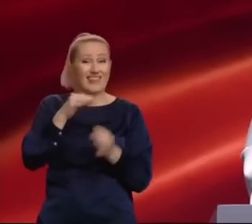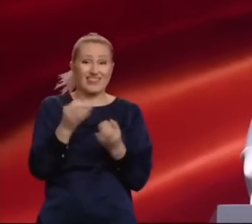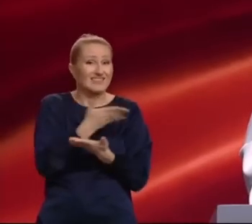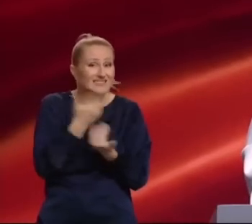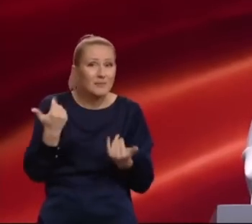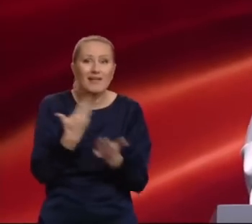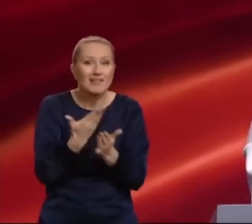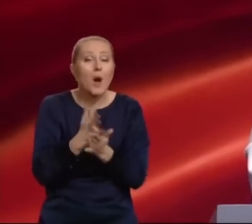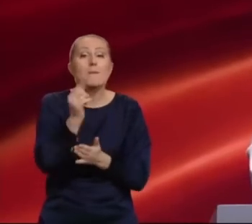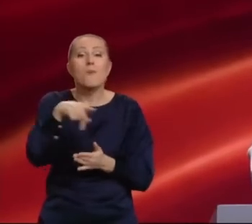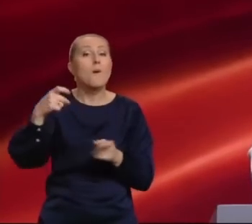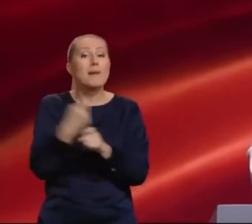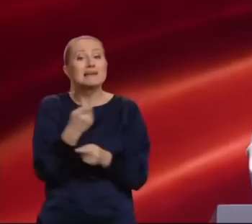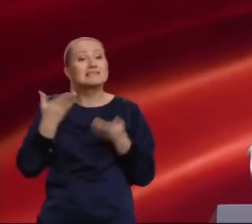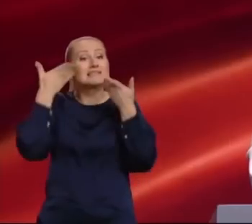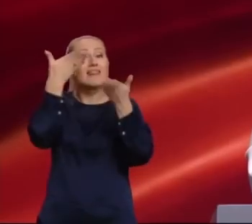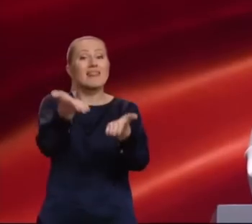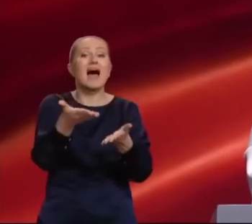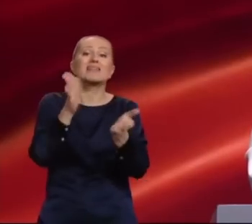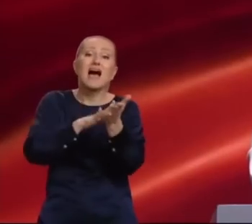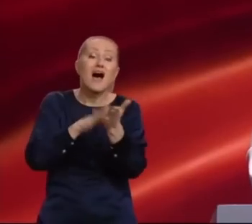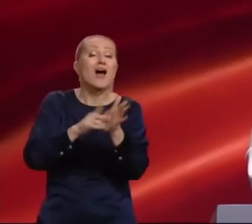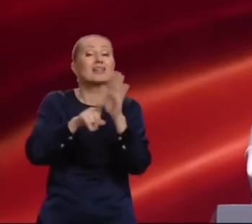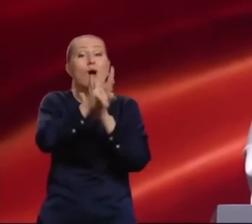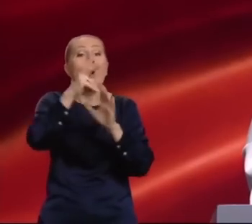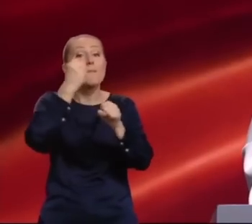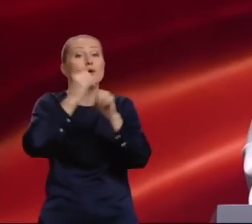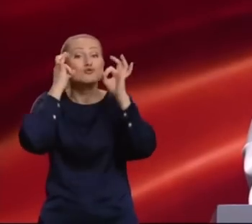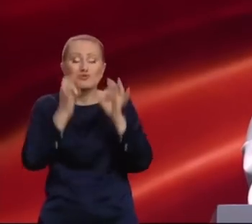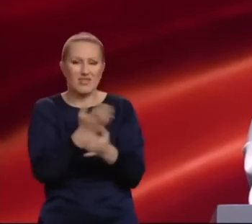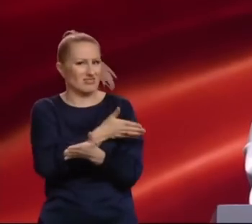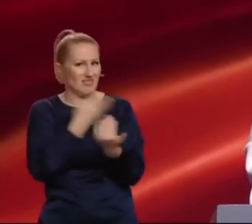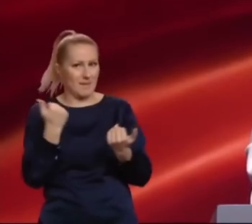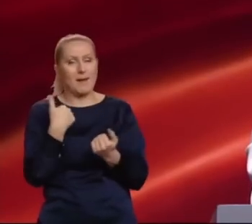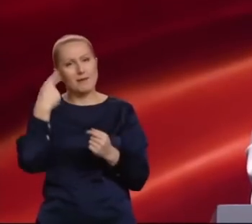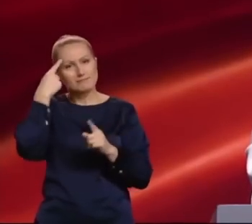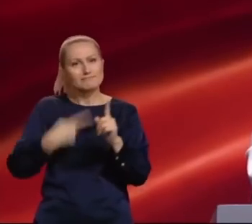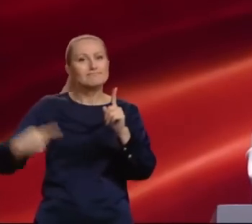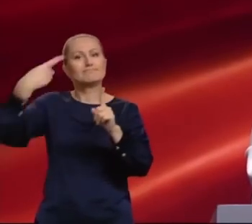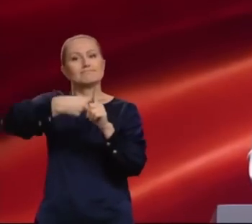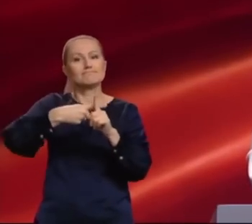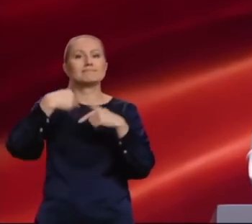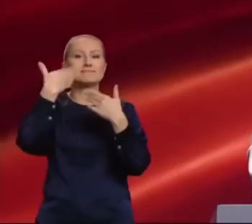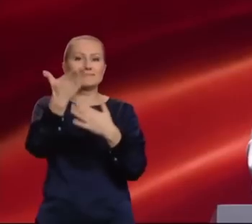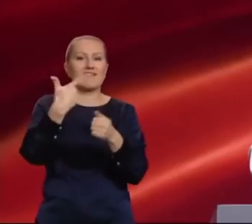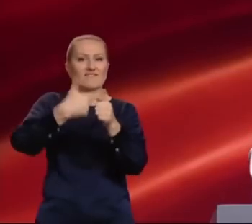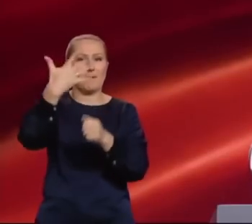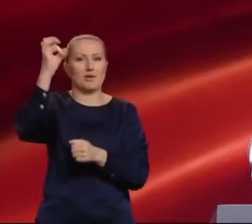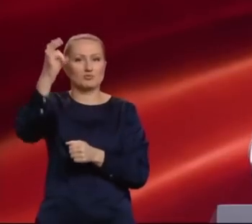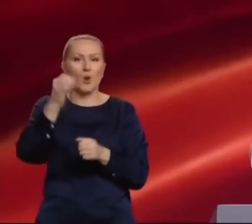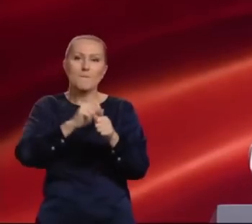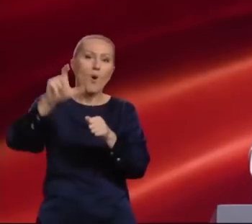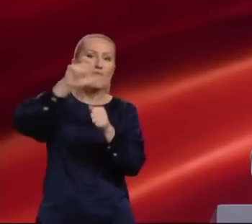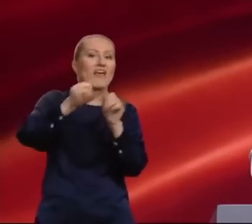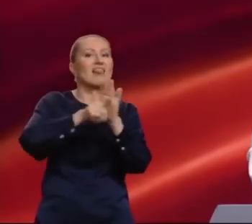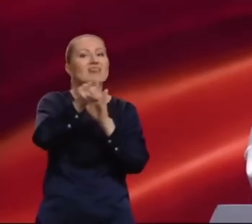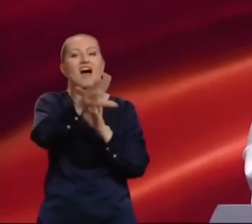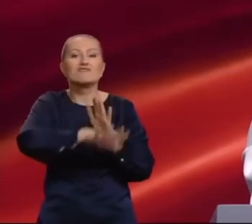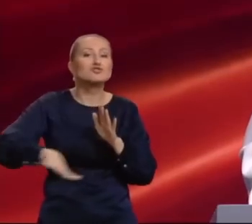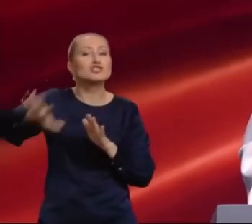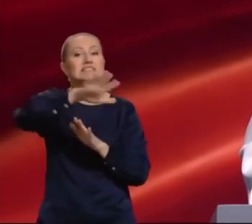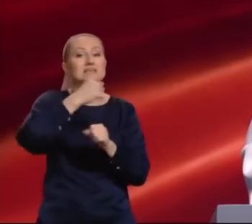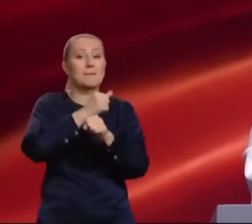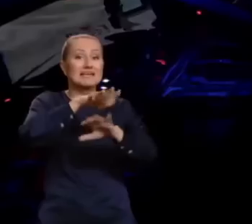nagradza tych, którzy dla nas pracują. Proponujemy minimum 25% podwyżki dla wszystkich zawodów